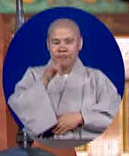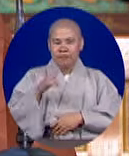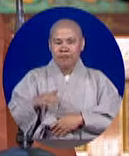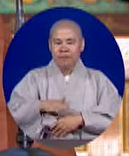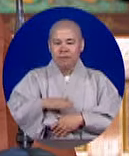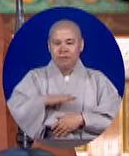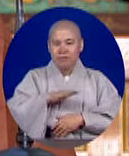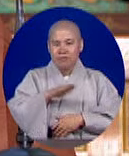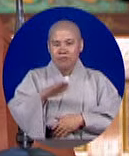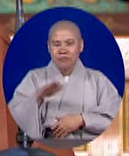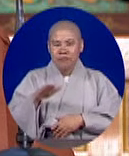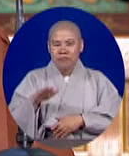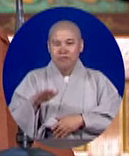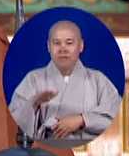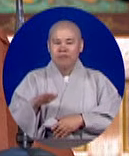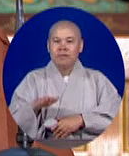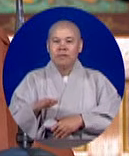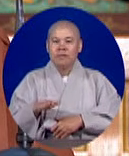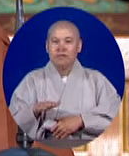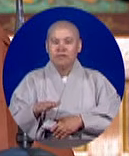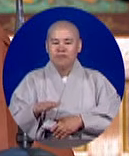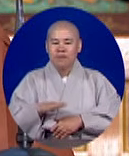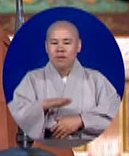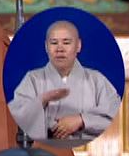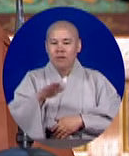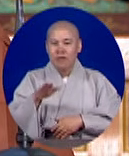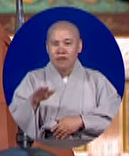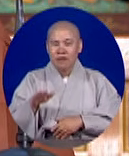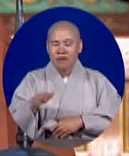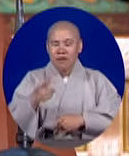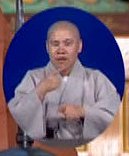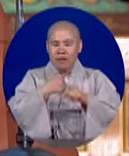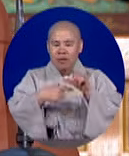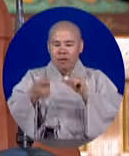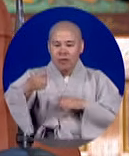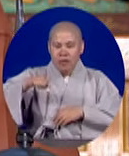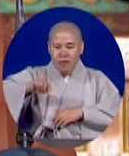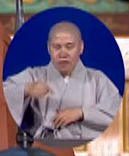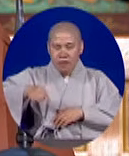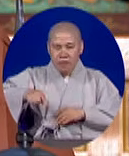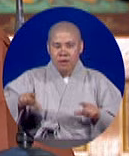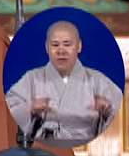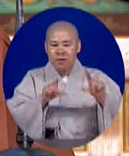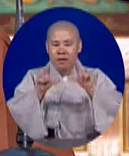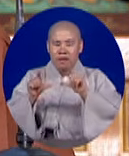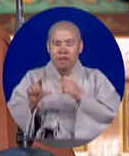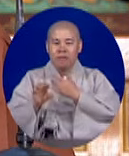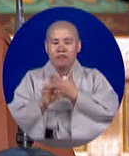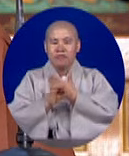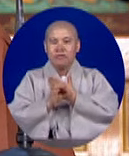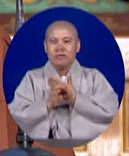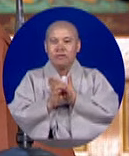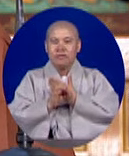우리가. 그러니까 우리가 더 깊게 살면